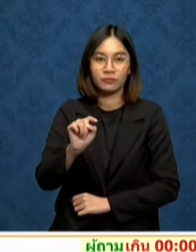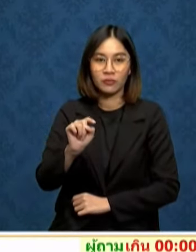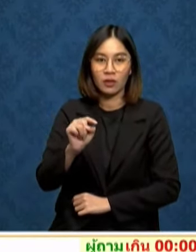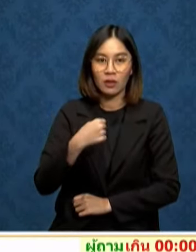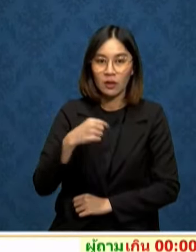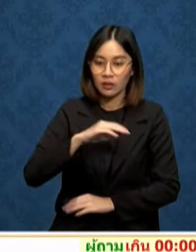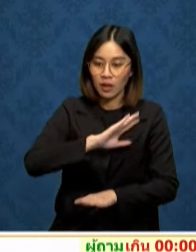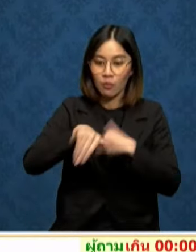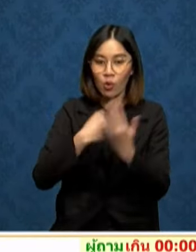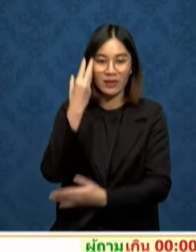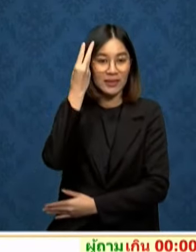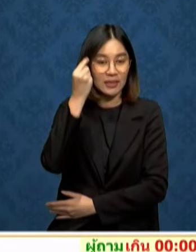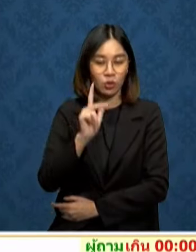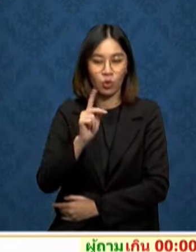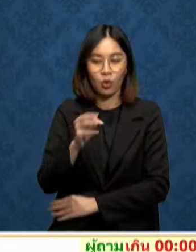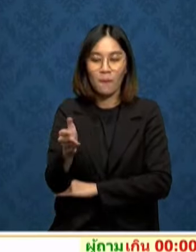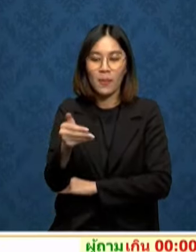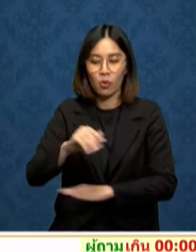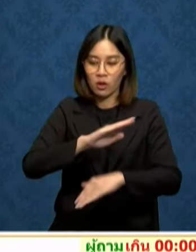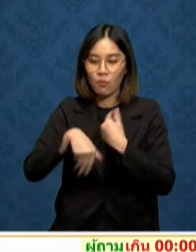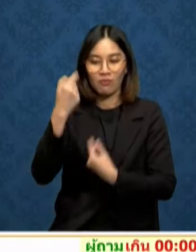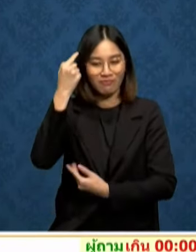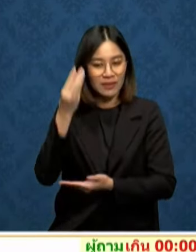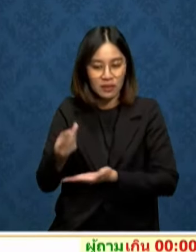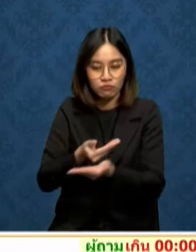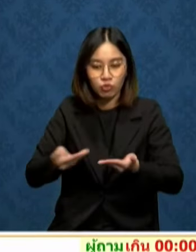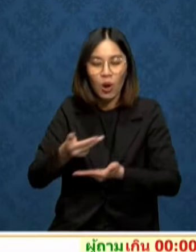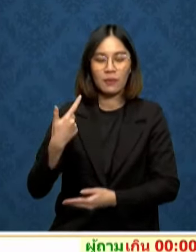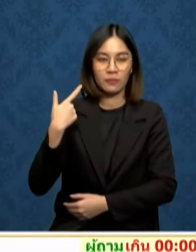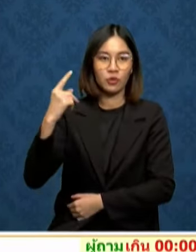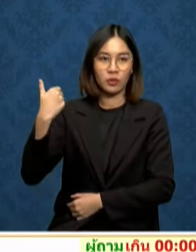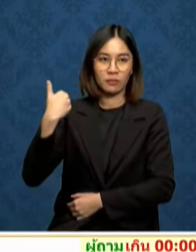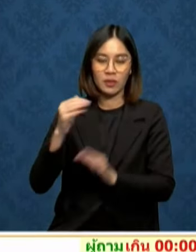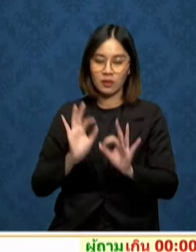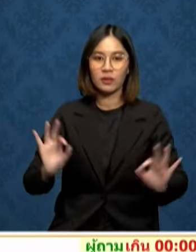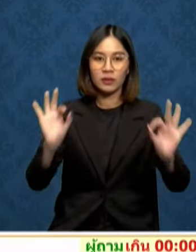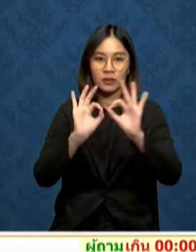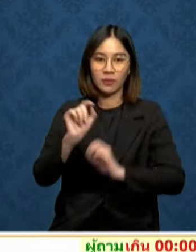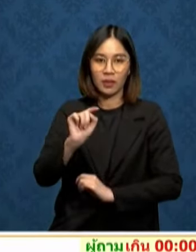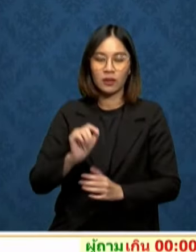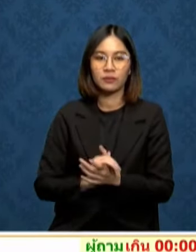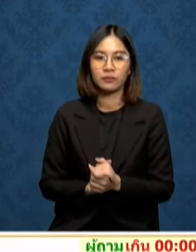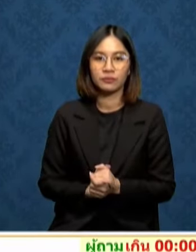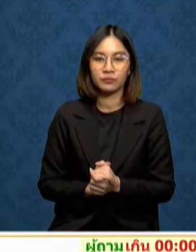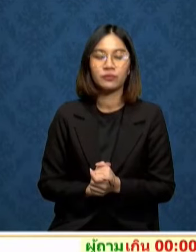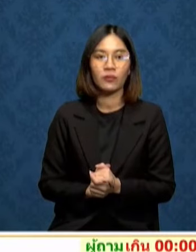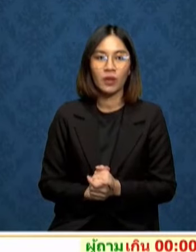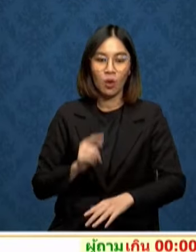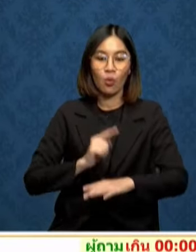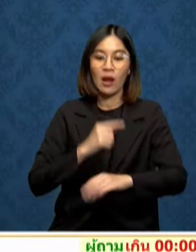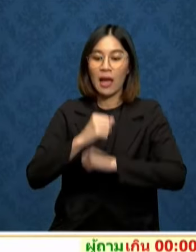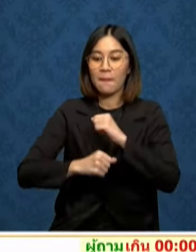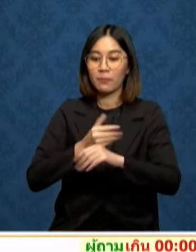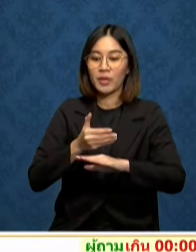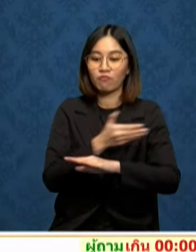ที่พวกเราคิดในกรมประมงเนี่ยมันก็มีผลเหมือนกันนะครับที่สำคัญที่สุดครับตลอดระยะเวลาหลายปี